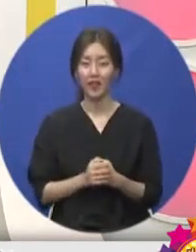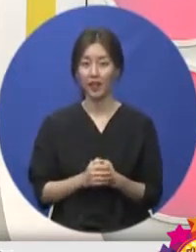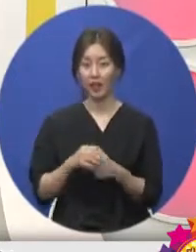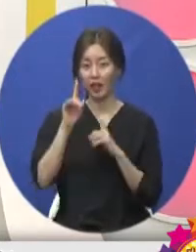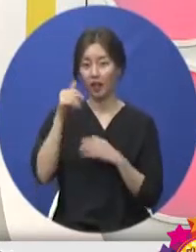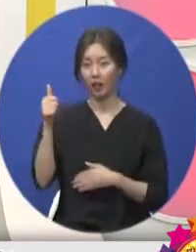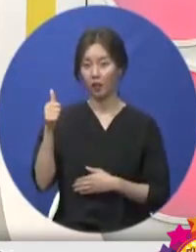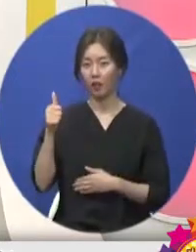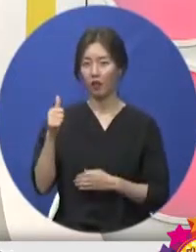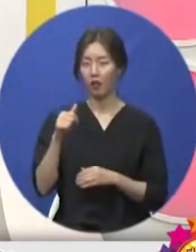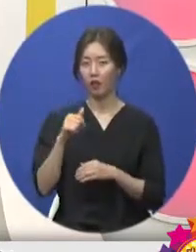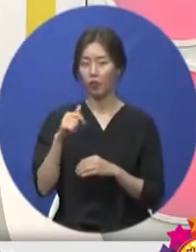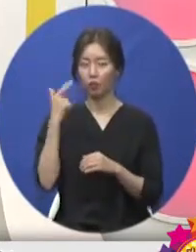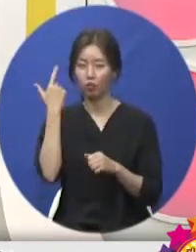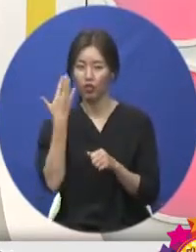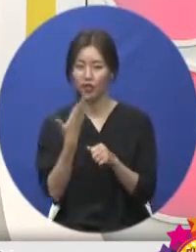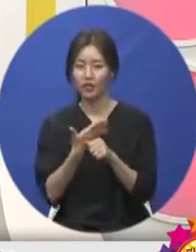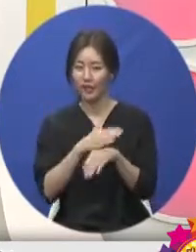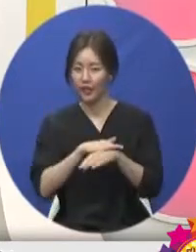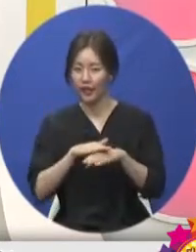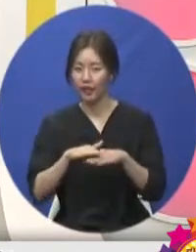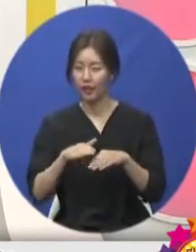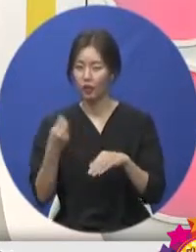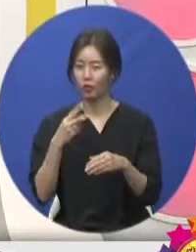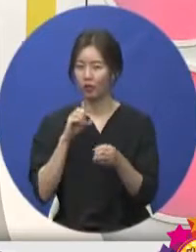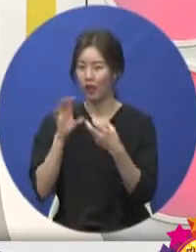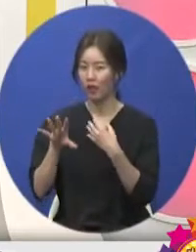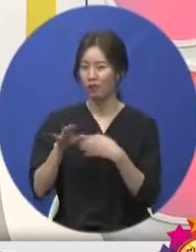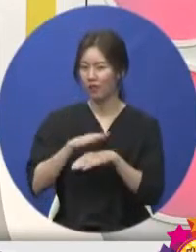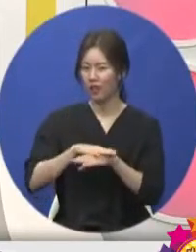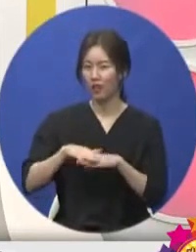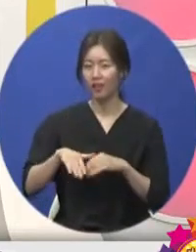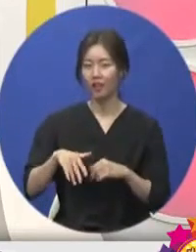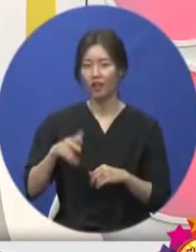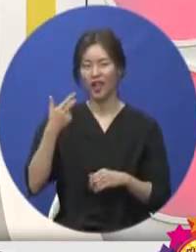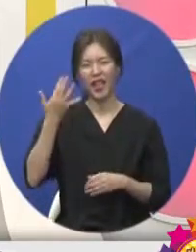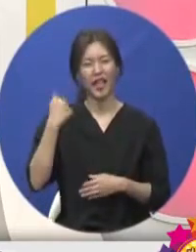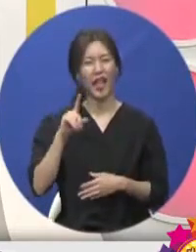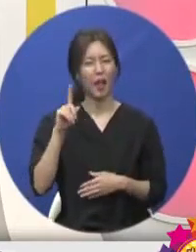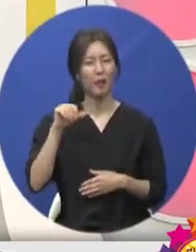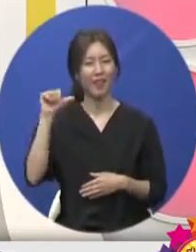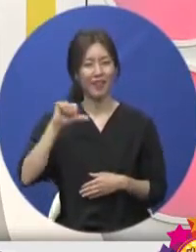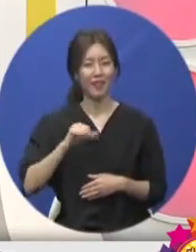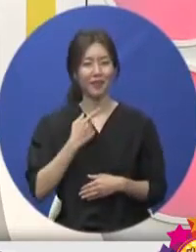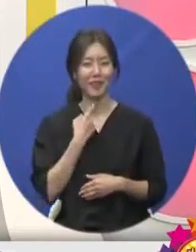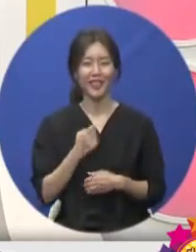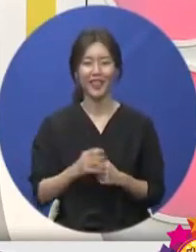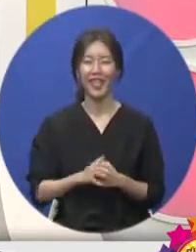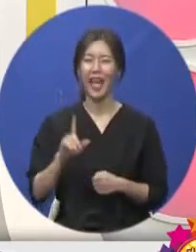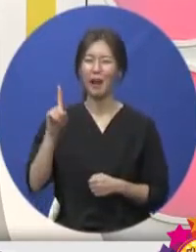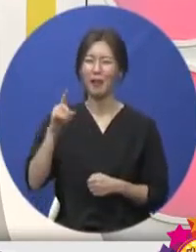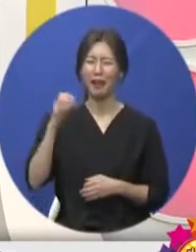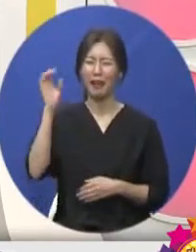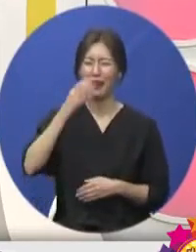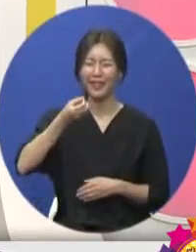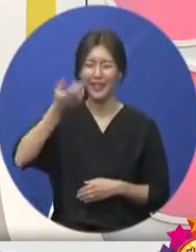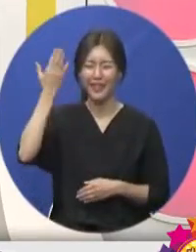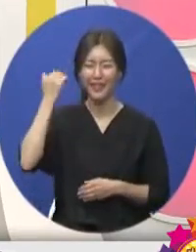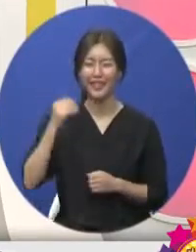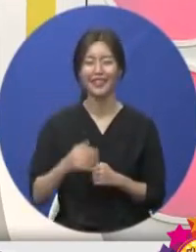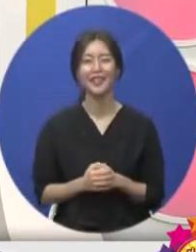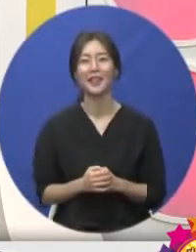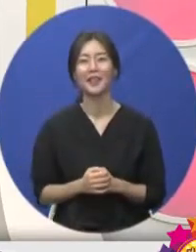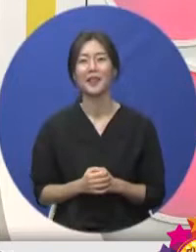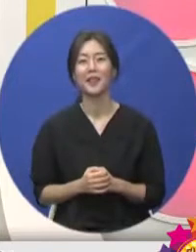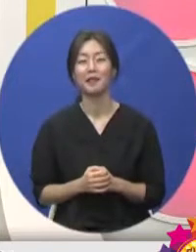씨는 퀴즈도 네. 잘 내시지만 네. 퀴즈도 너무 잘 맞추시는 것 같아요. 옛날에 한번 틀렸다니까요. 옛날에 한 네. 번? 아이, 그 한 번은 잊어버리세요. 자, 퀴즈 네. 또